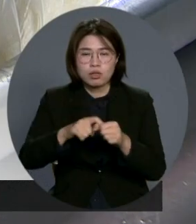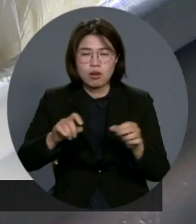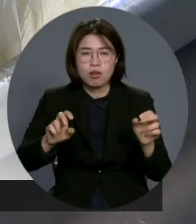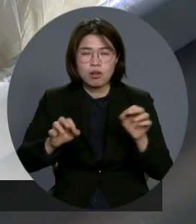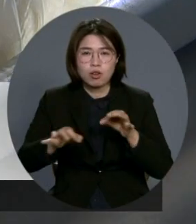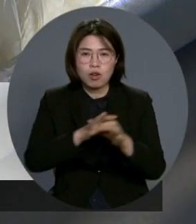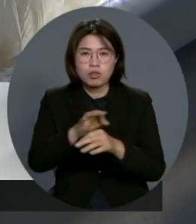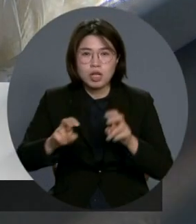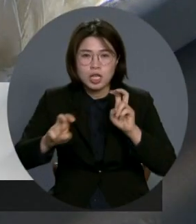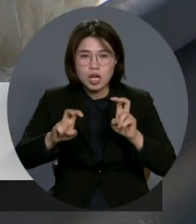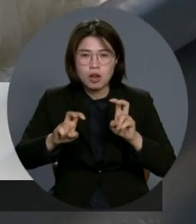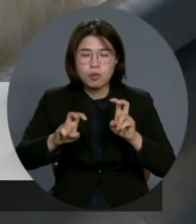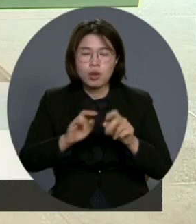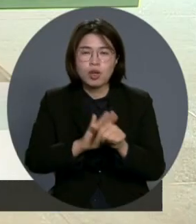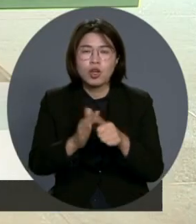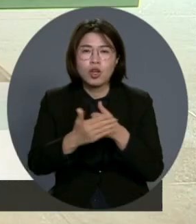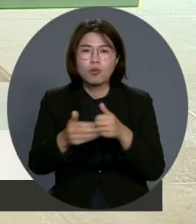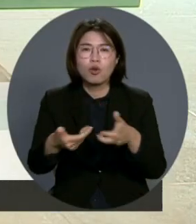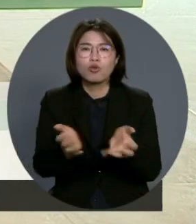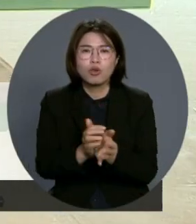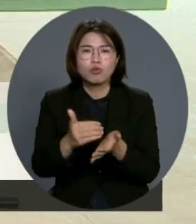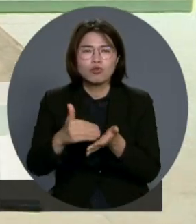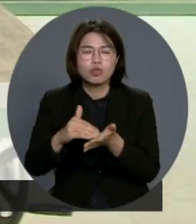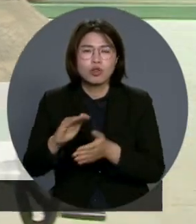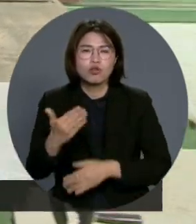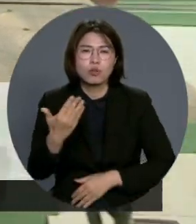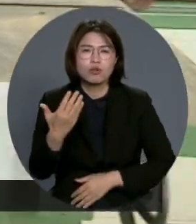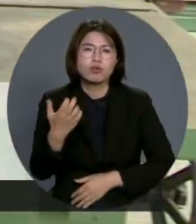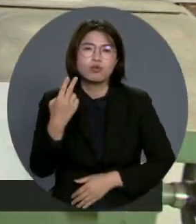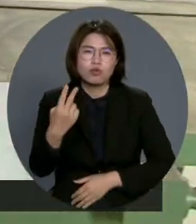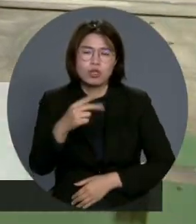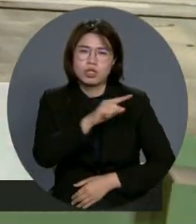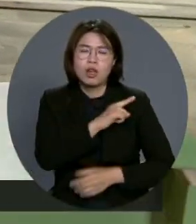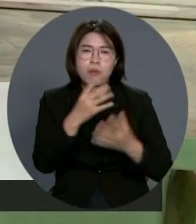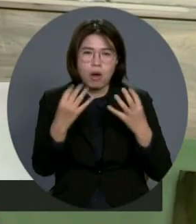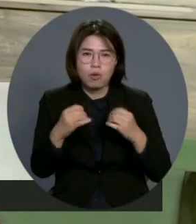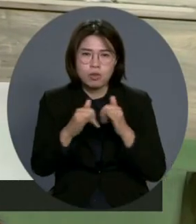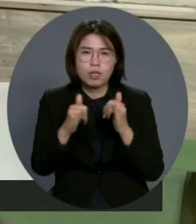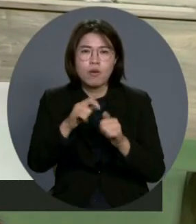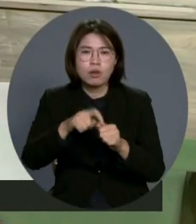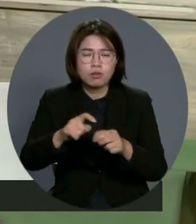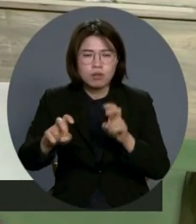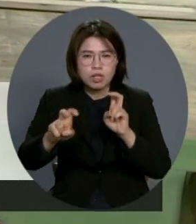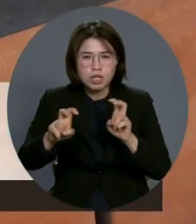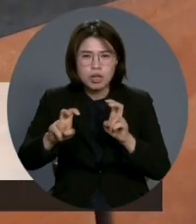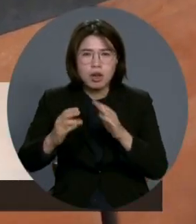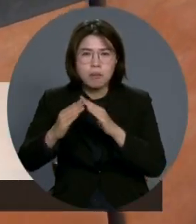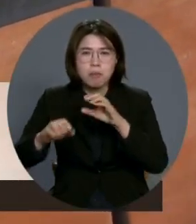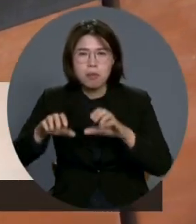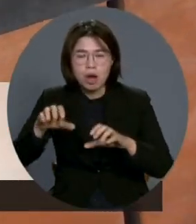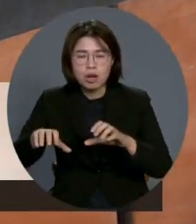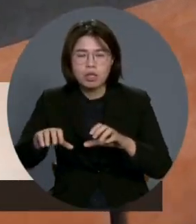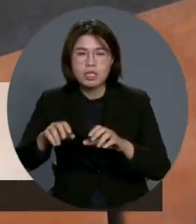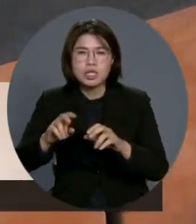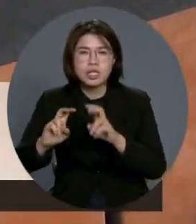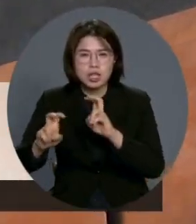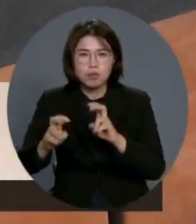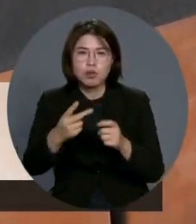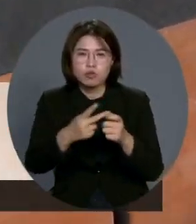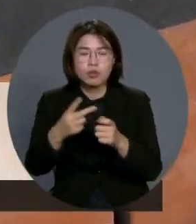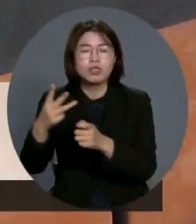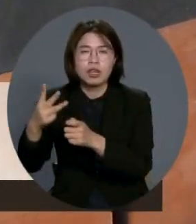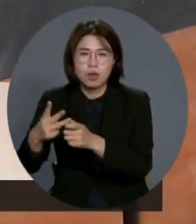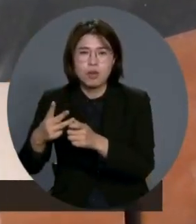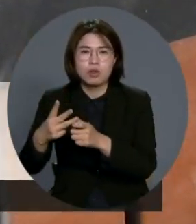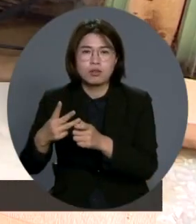중 협동 조합이 9배 가은 두 개로 가장 많았고 사회적 기업과 마을 기업이 그 뒤를이었습니다 사회적